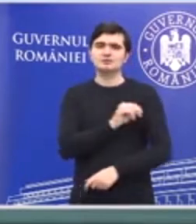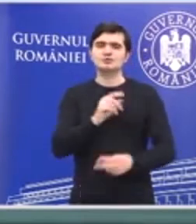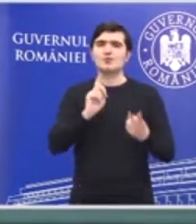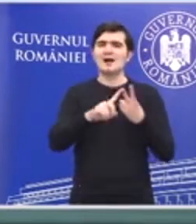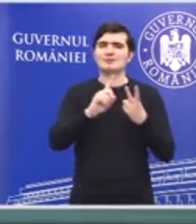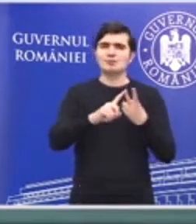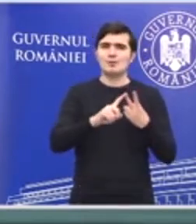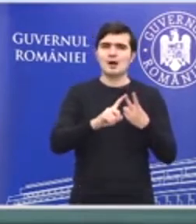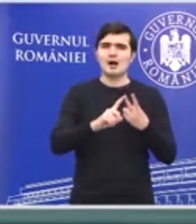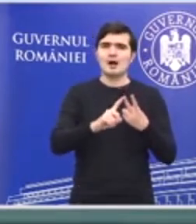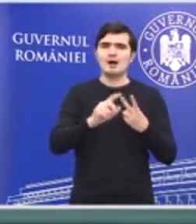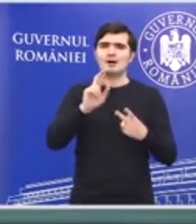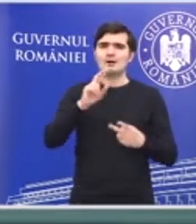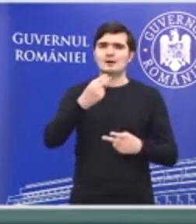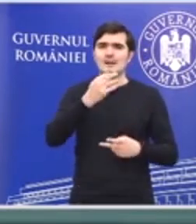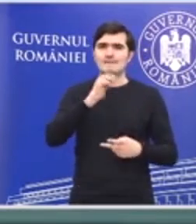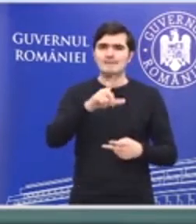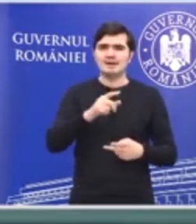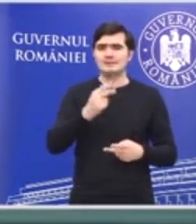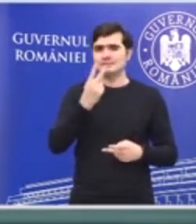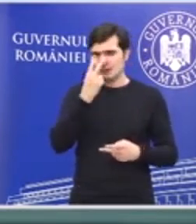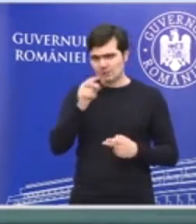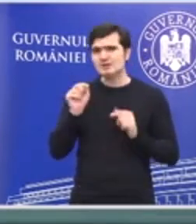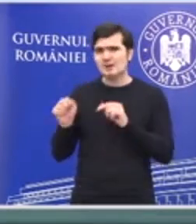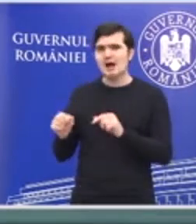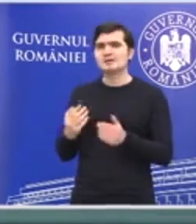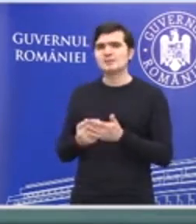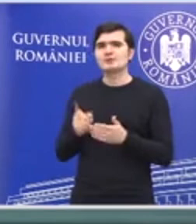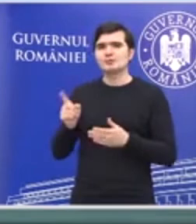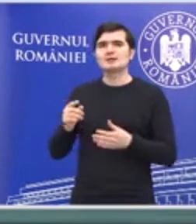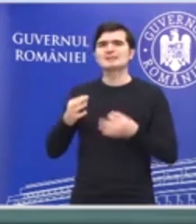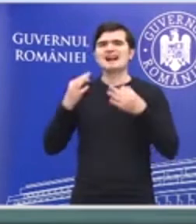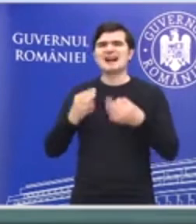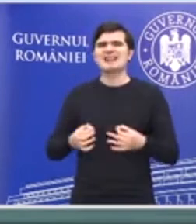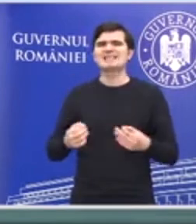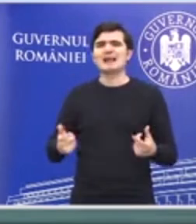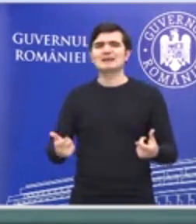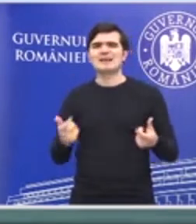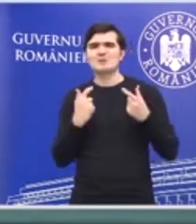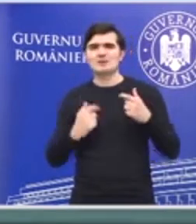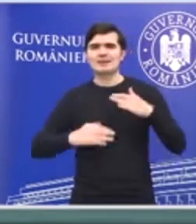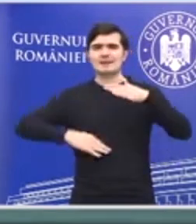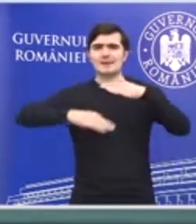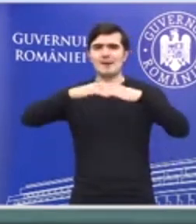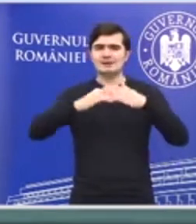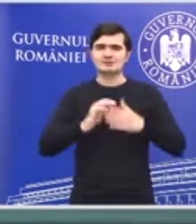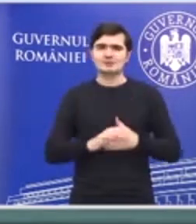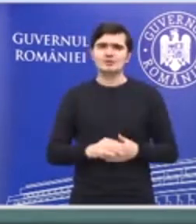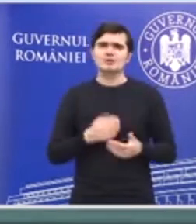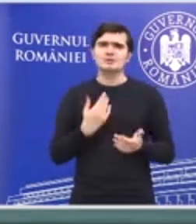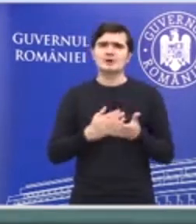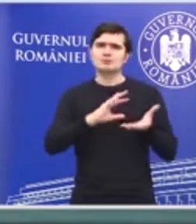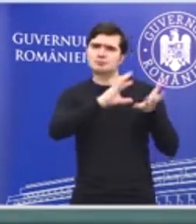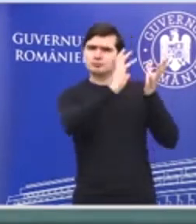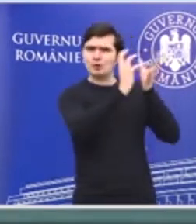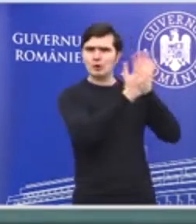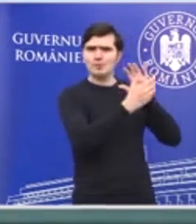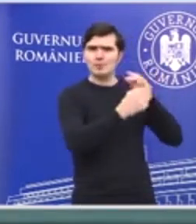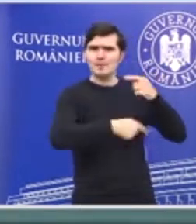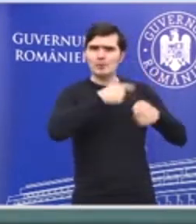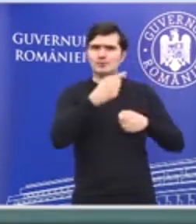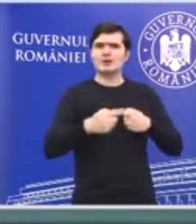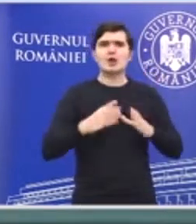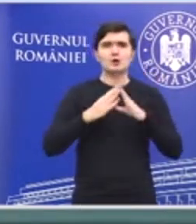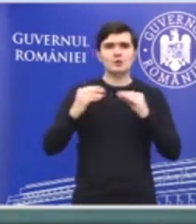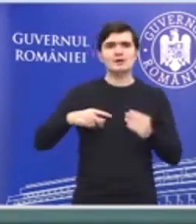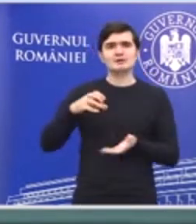doză administrată. Ne uităm la acest tip de criteriu pentru că acesta îți garantează o imunitate maximală, iar la nivel global pe locul 15,